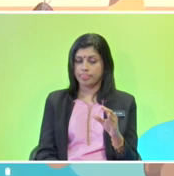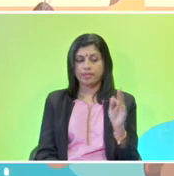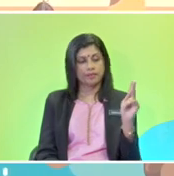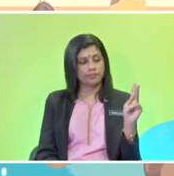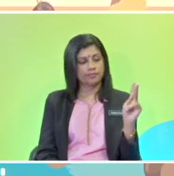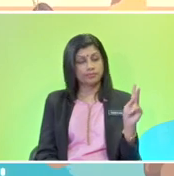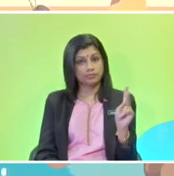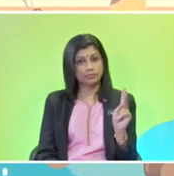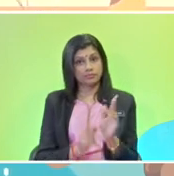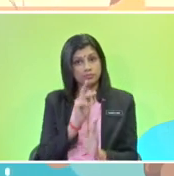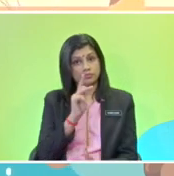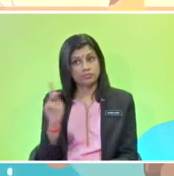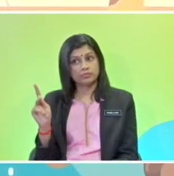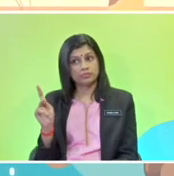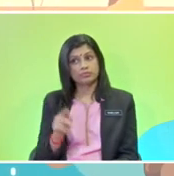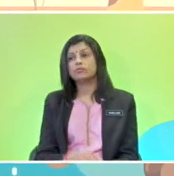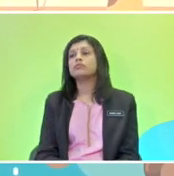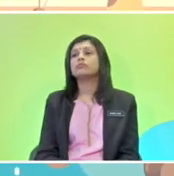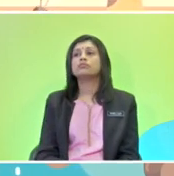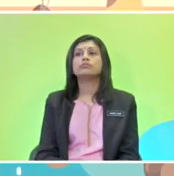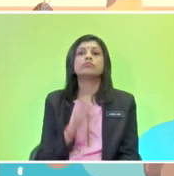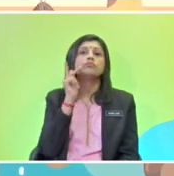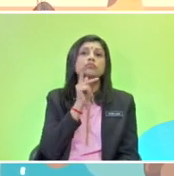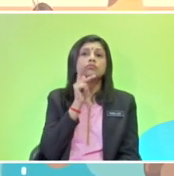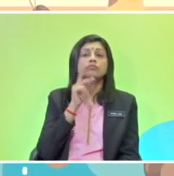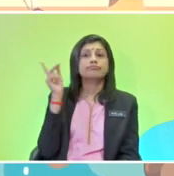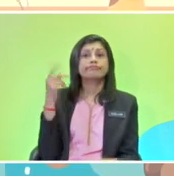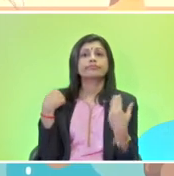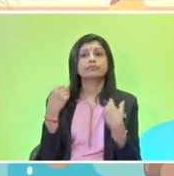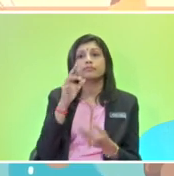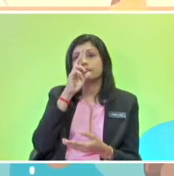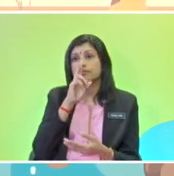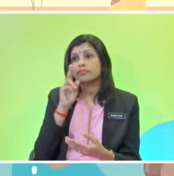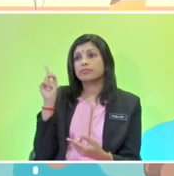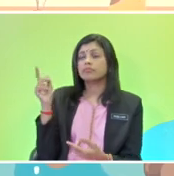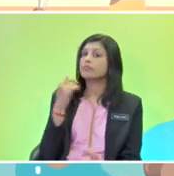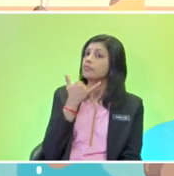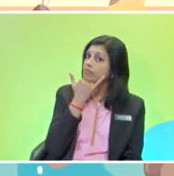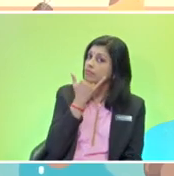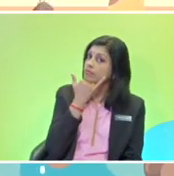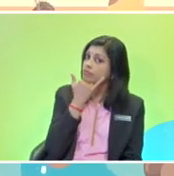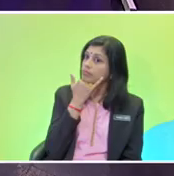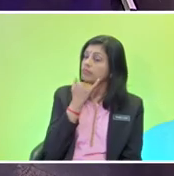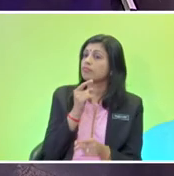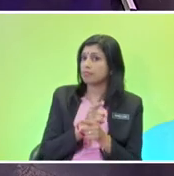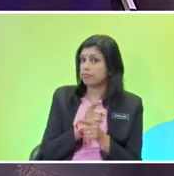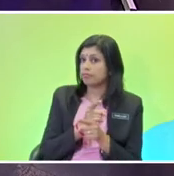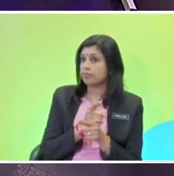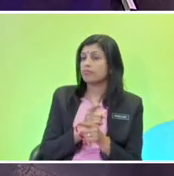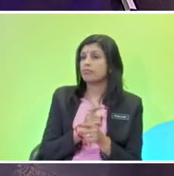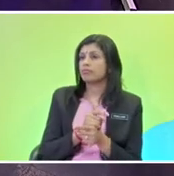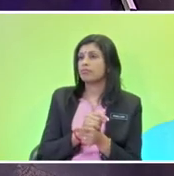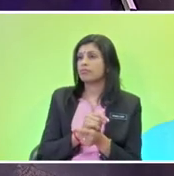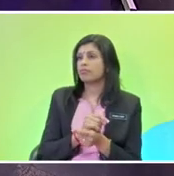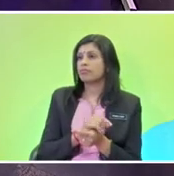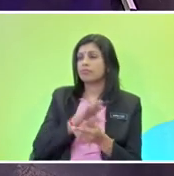kepada semua. Jangan buat macam ni. Jadi kita kena ikut turutan supaya jawapan kita betul. Kalau nampak tu